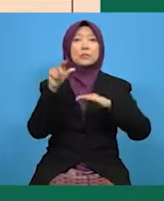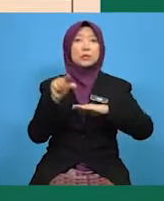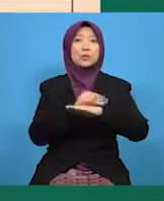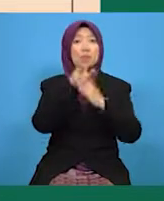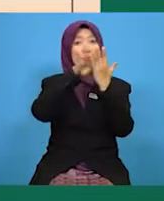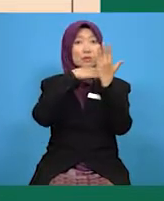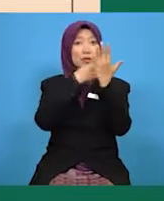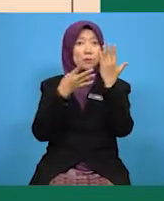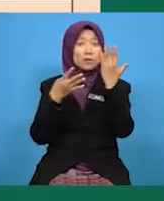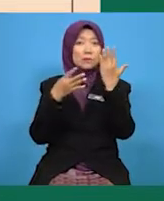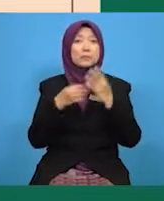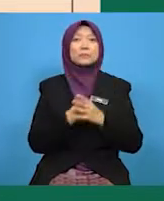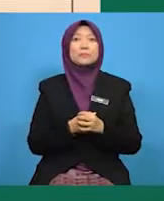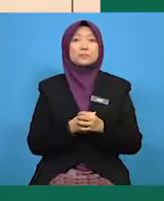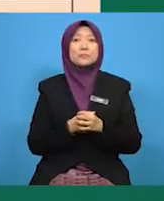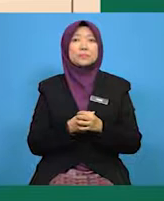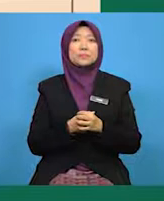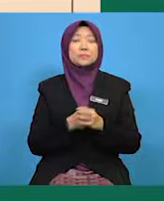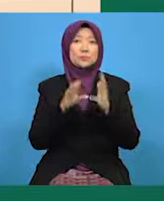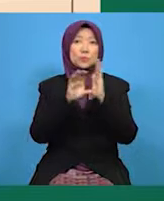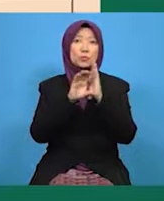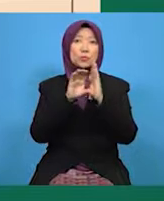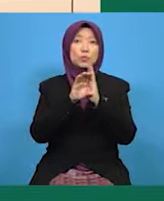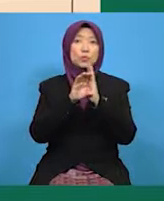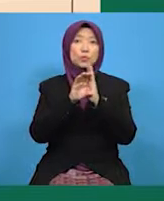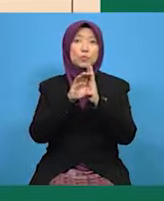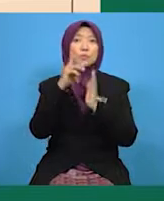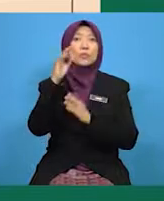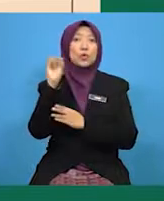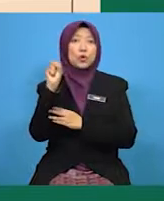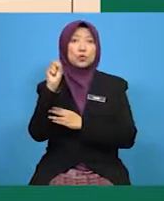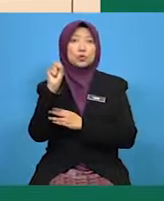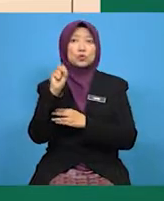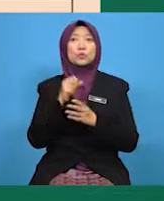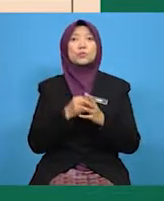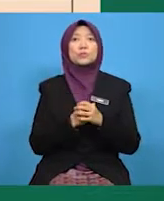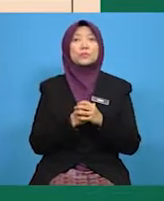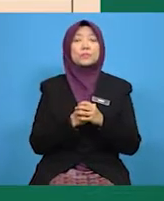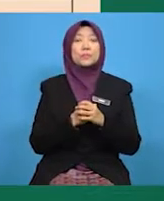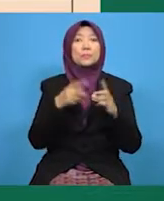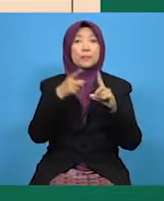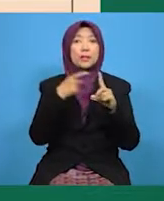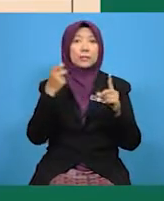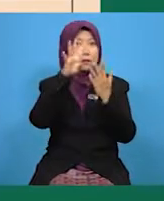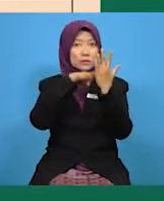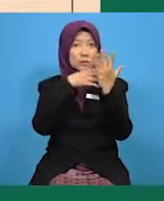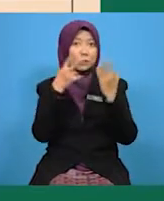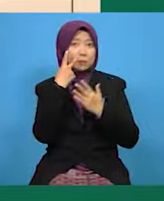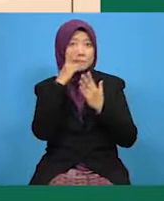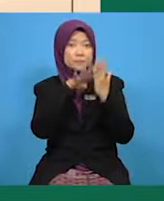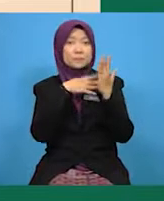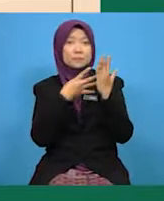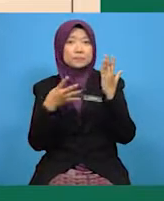jadual berikut. Andaikan kos input menebang kayu balak ialah RM0. Daripada jadual,